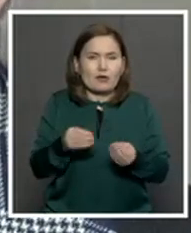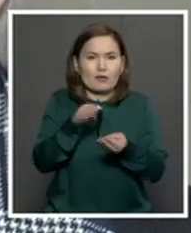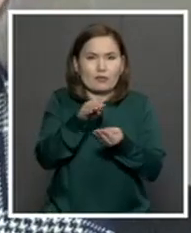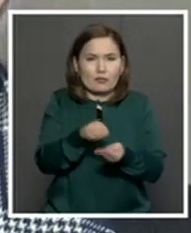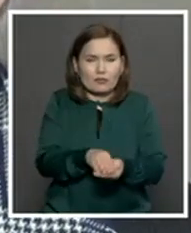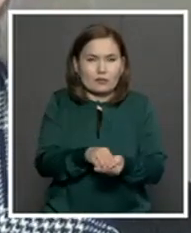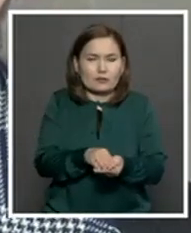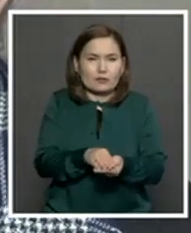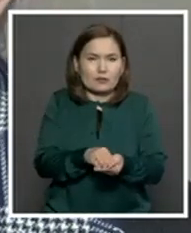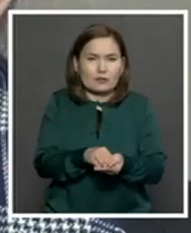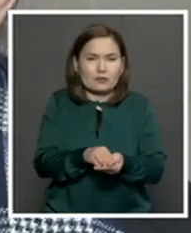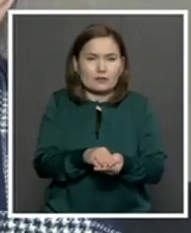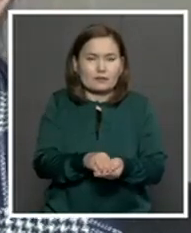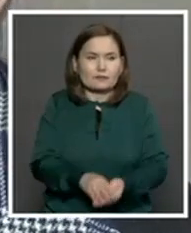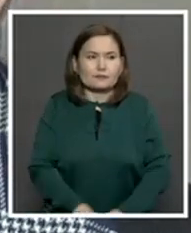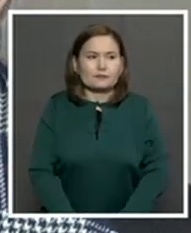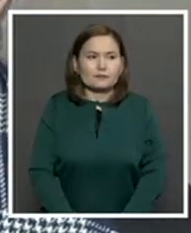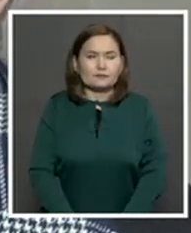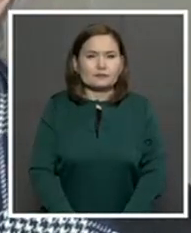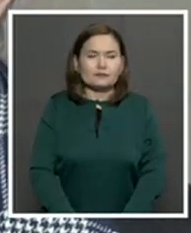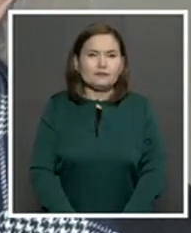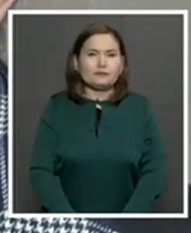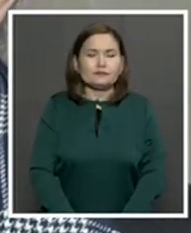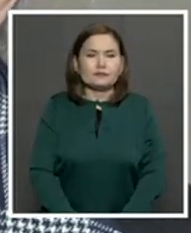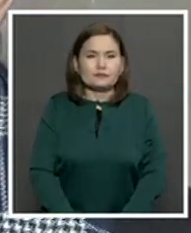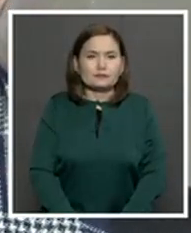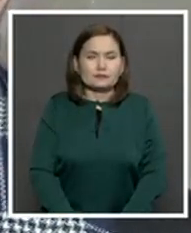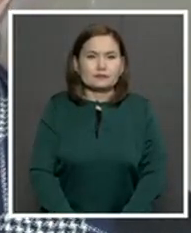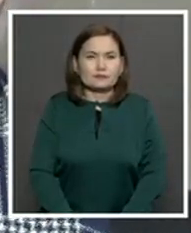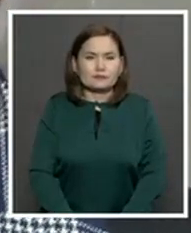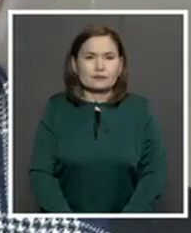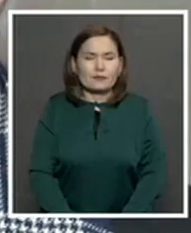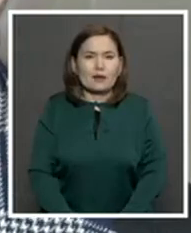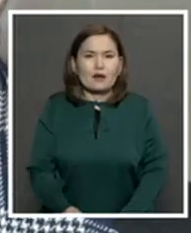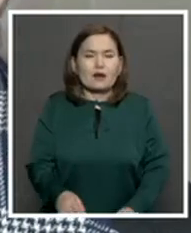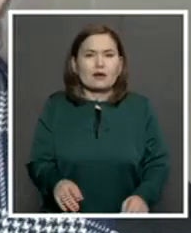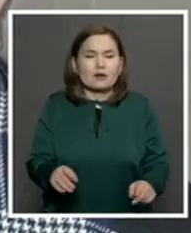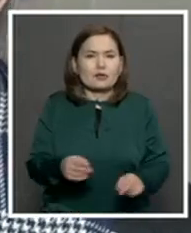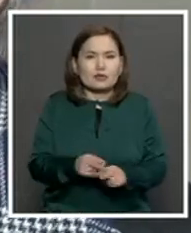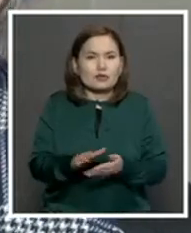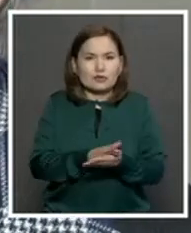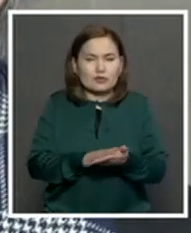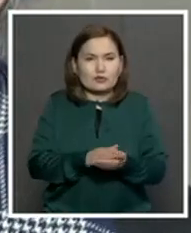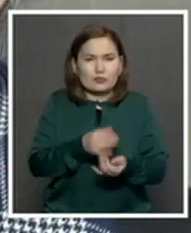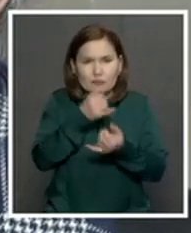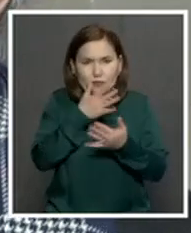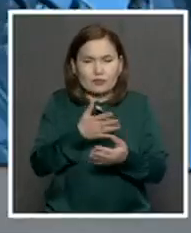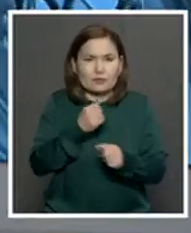екен, иманы жолдас болса екен, қолдан келетіні тек дұға.